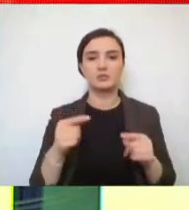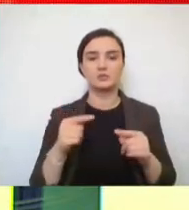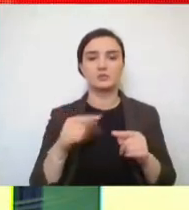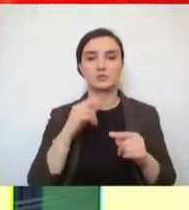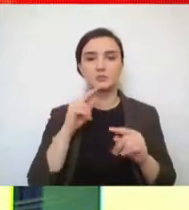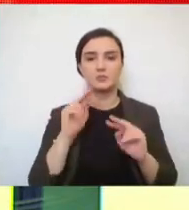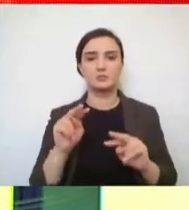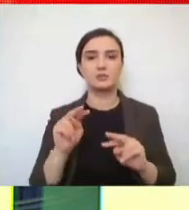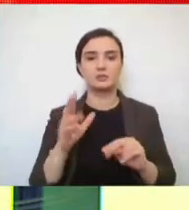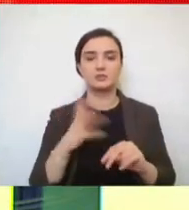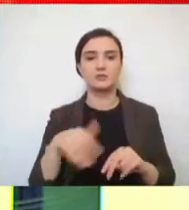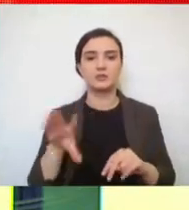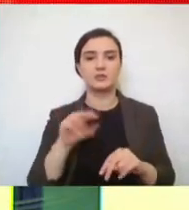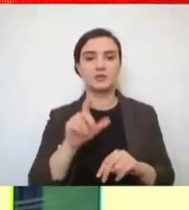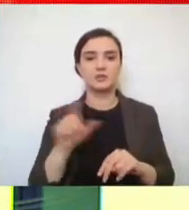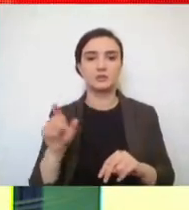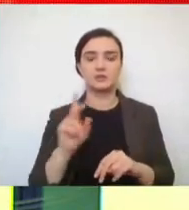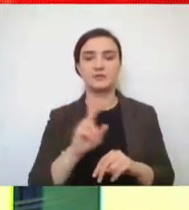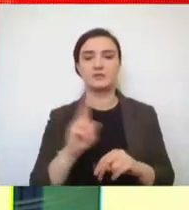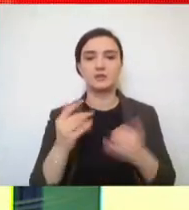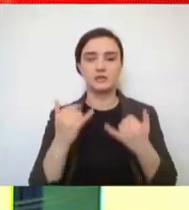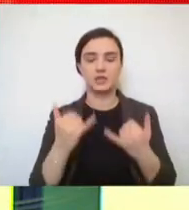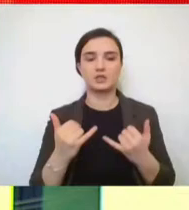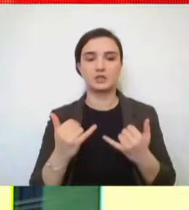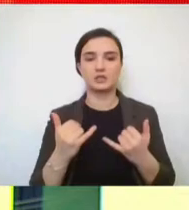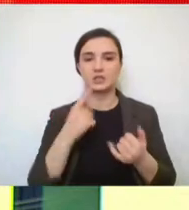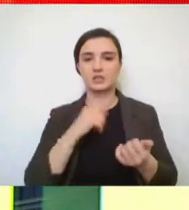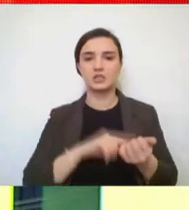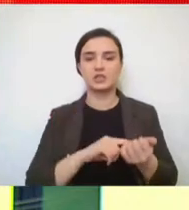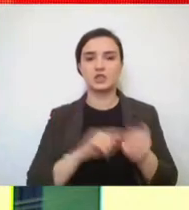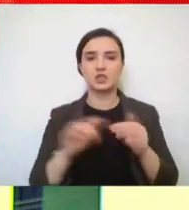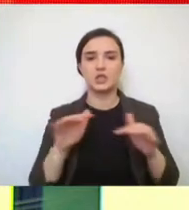ყველა ის ადამიანი, ვინც ახლა სისხლის შედედების